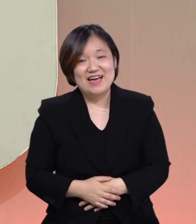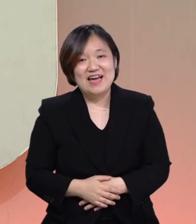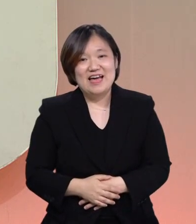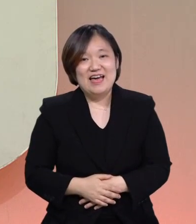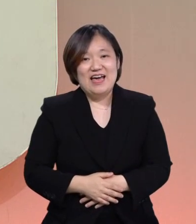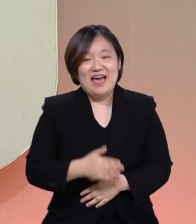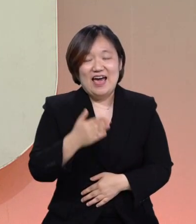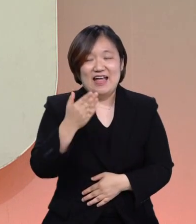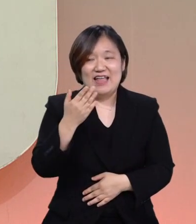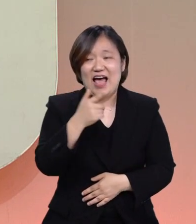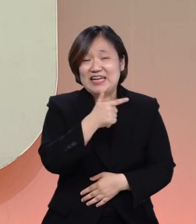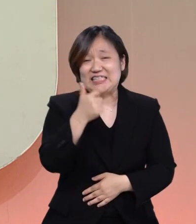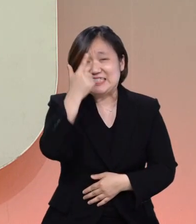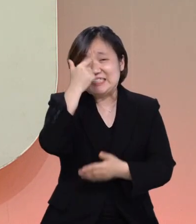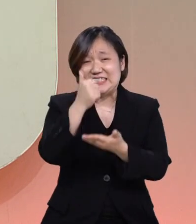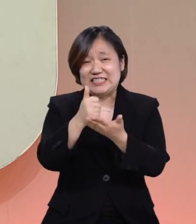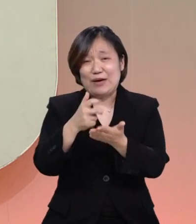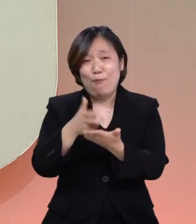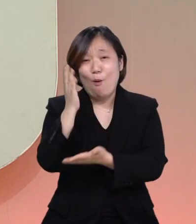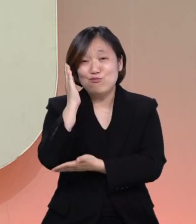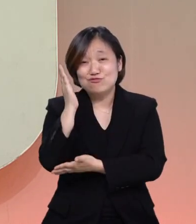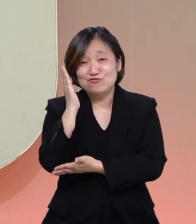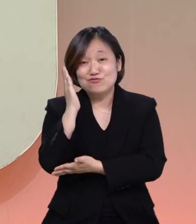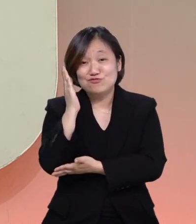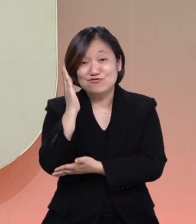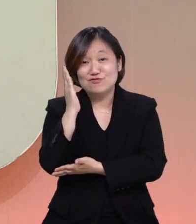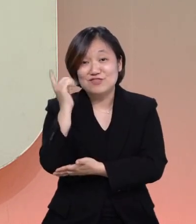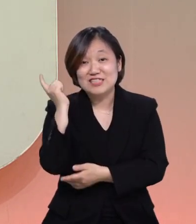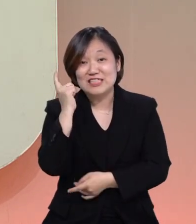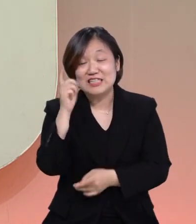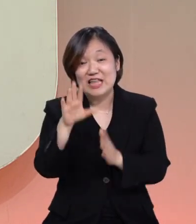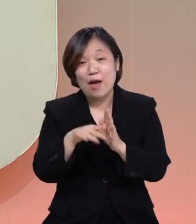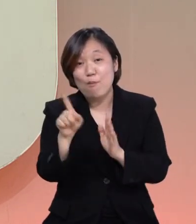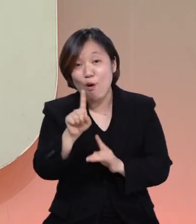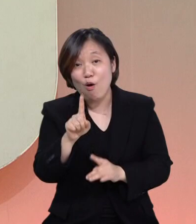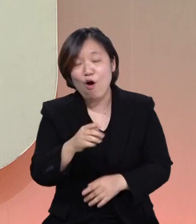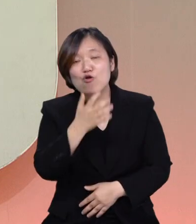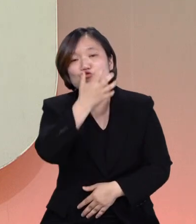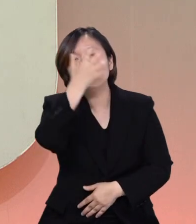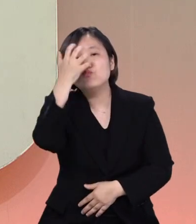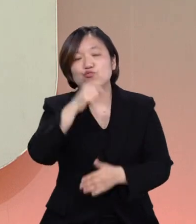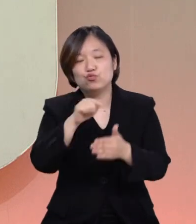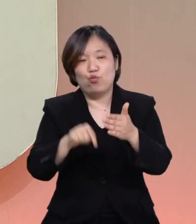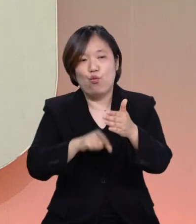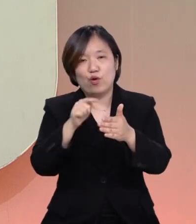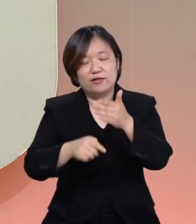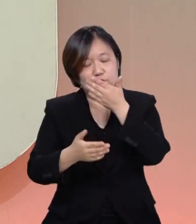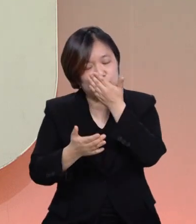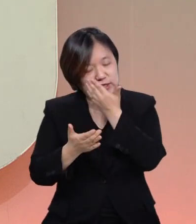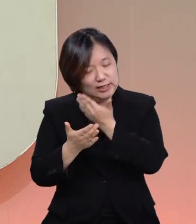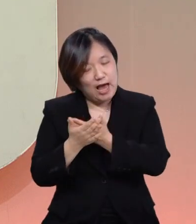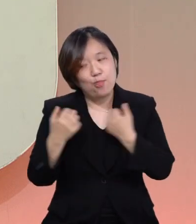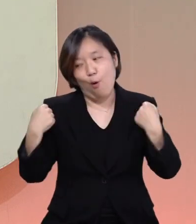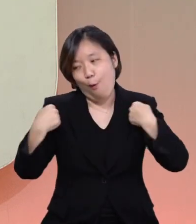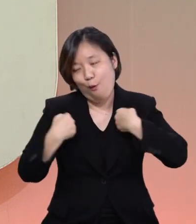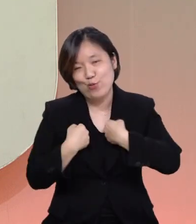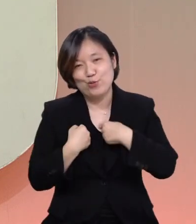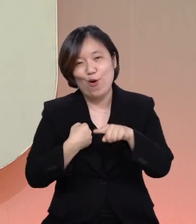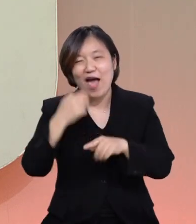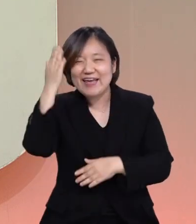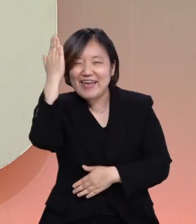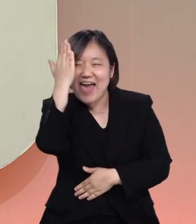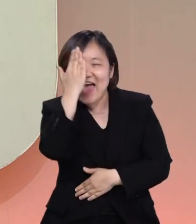큰 스님들 법문이나 그런 걸 들어보면 꿈에서 귀한 옷 아주 멋지고 아주